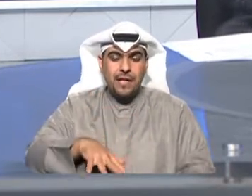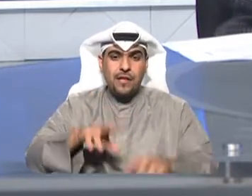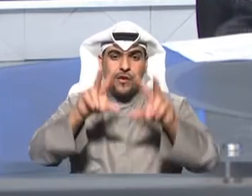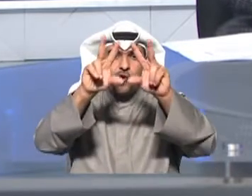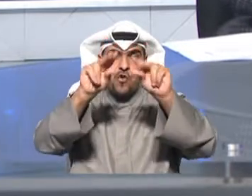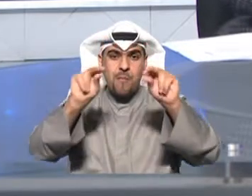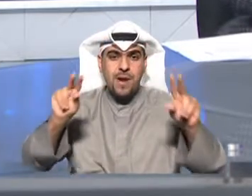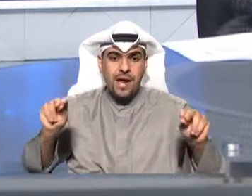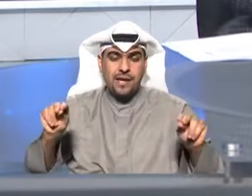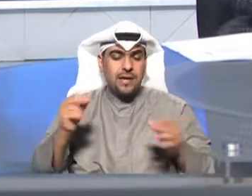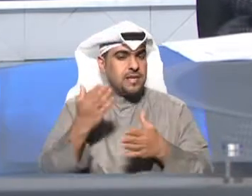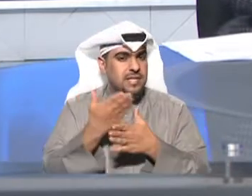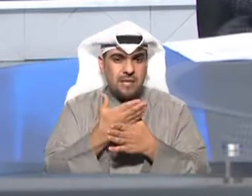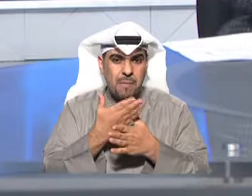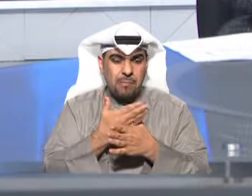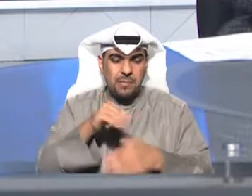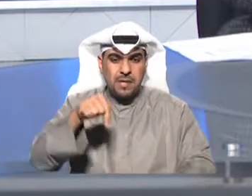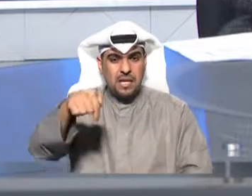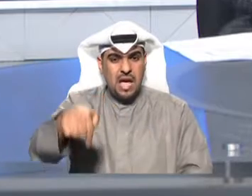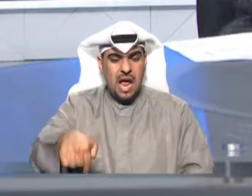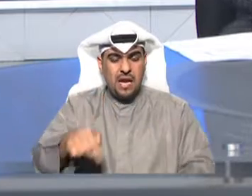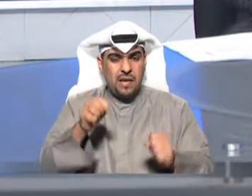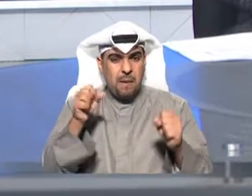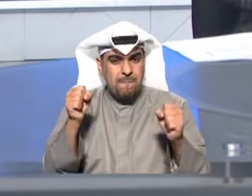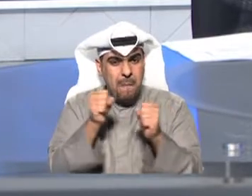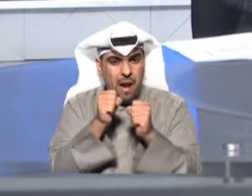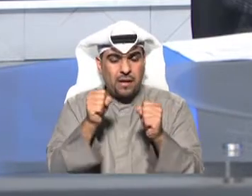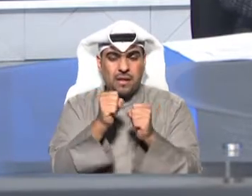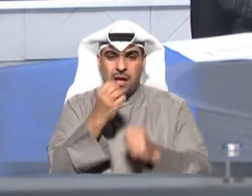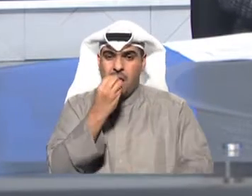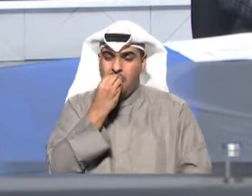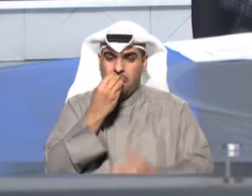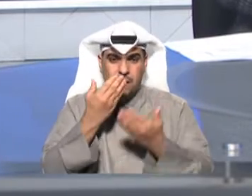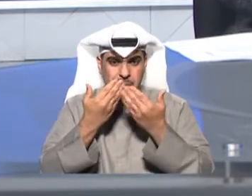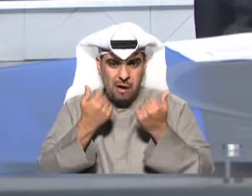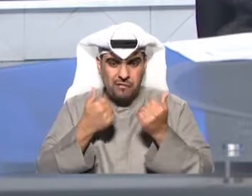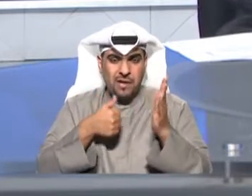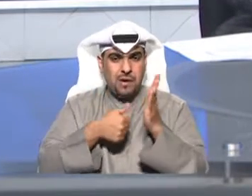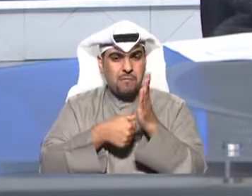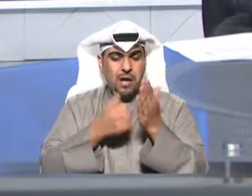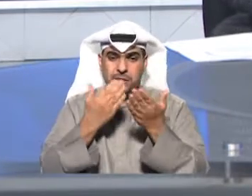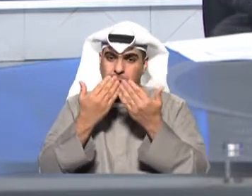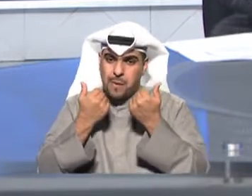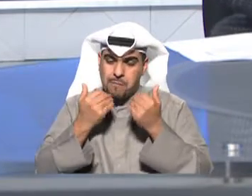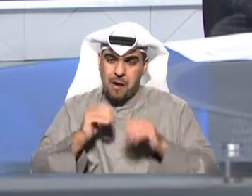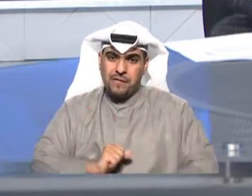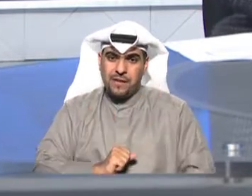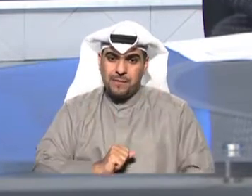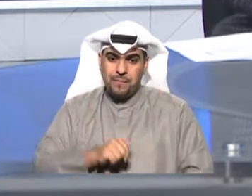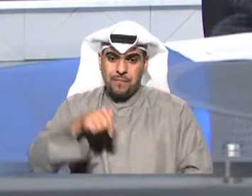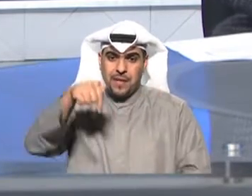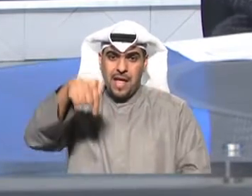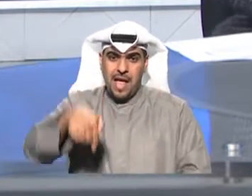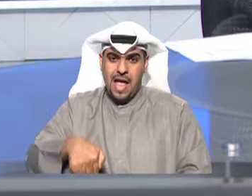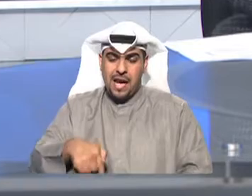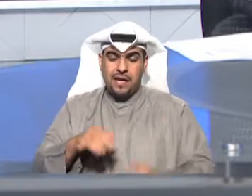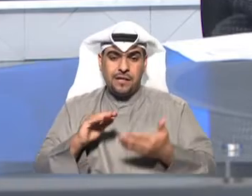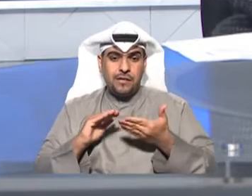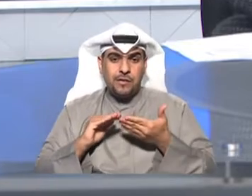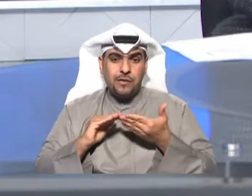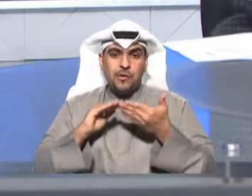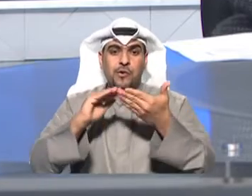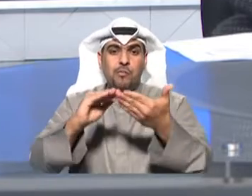الصعبة التي تعيشها بعض العائلات المعوزة. هذه الحملة نظمتها جمعية الهلال